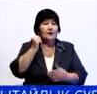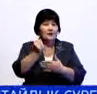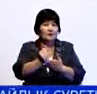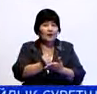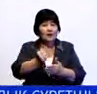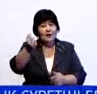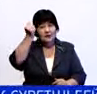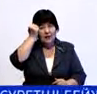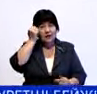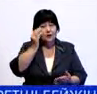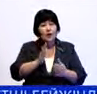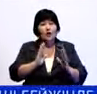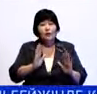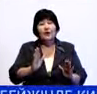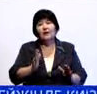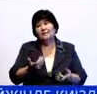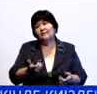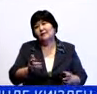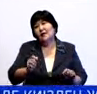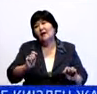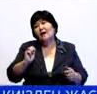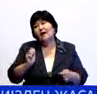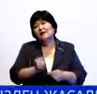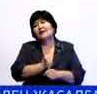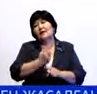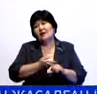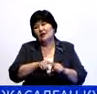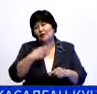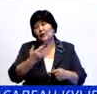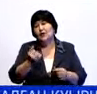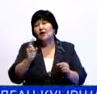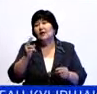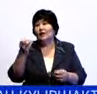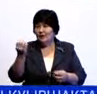жүр. Бірақтан да әттеген ай дейміз ғой, әлі